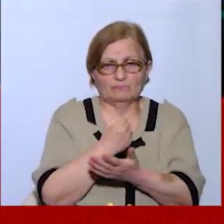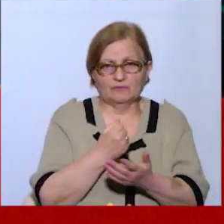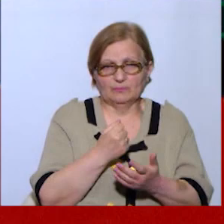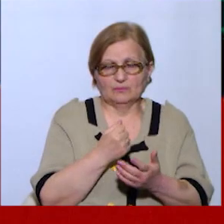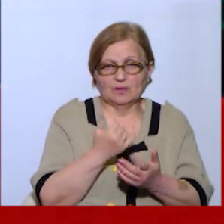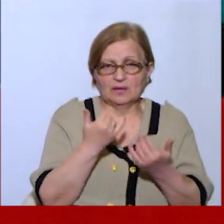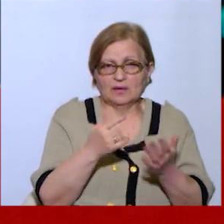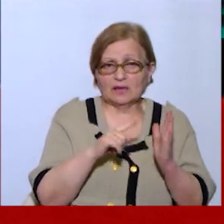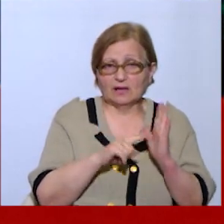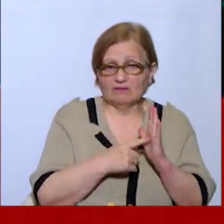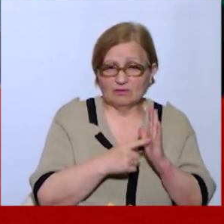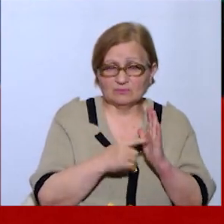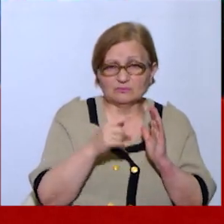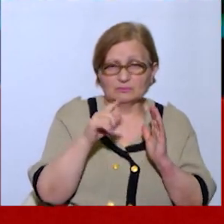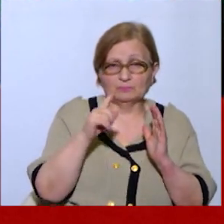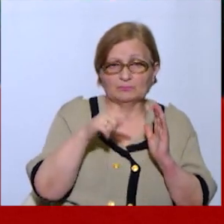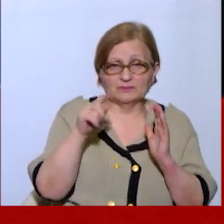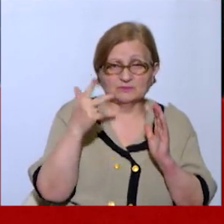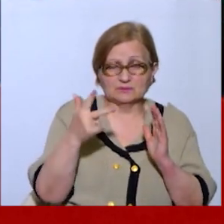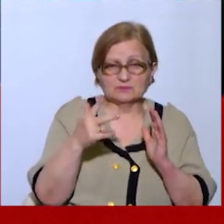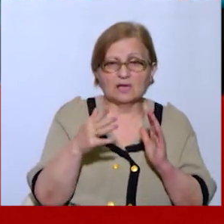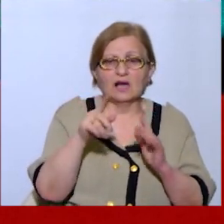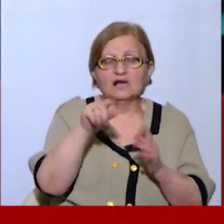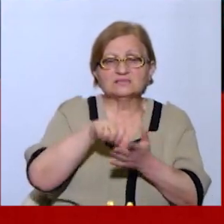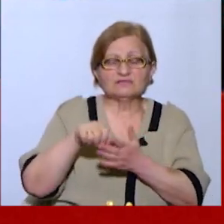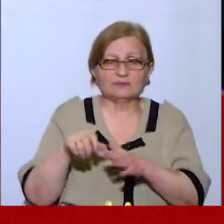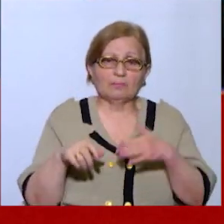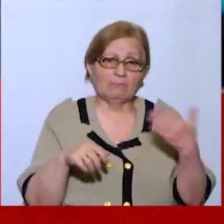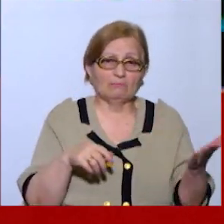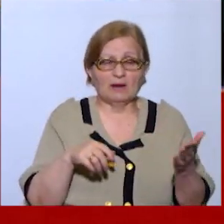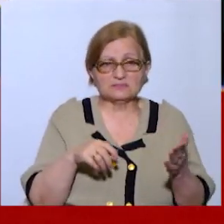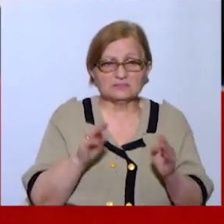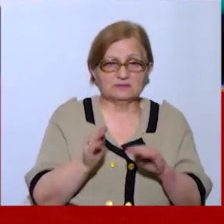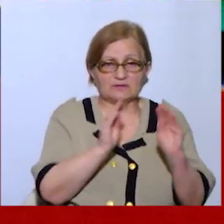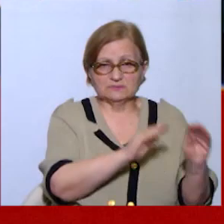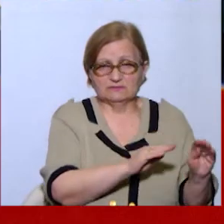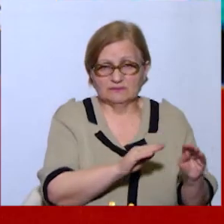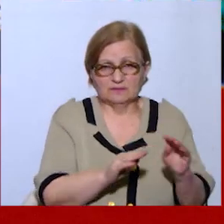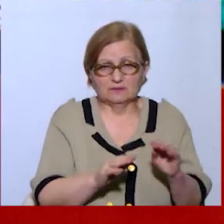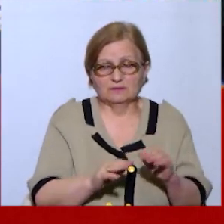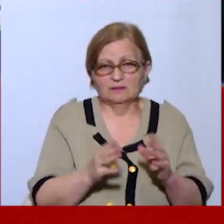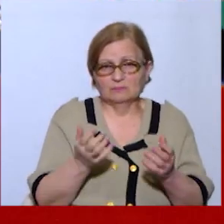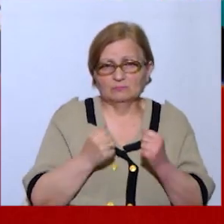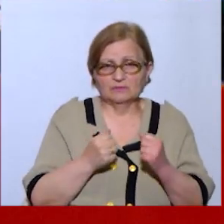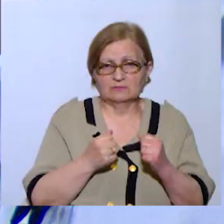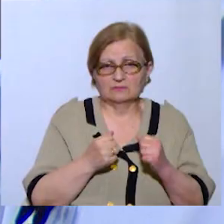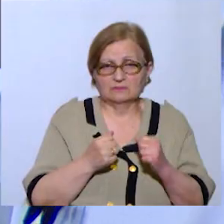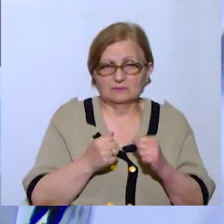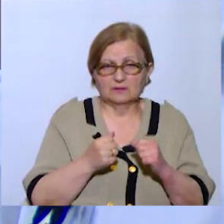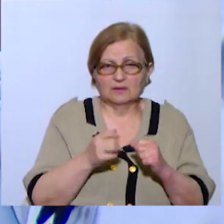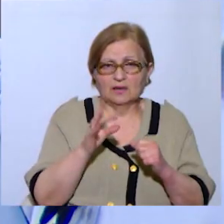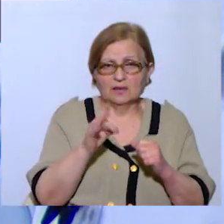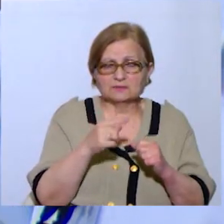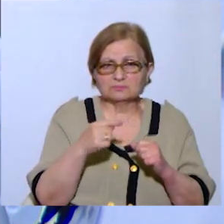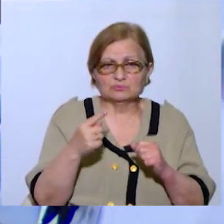მოდი გავამრავლოთ ფესვი 3-ზე და გადავალაგოთ წევრები მარცხნივ. მიიღება R-ს მინუს 2